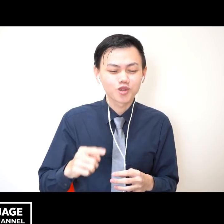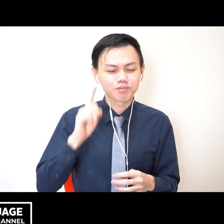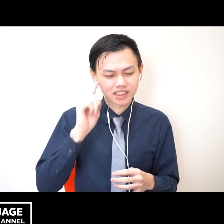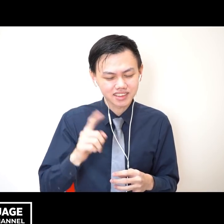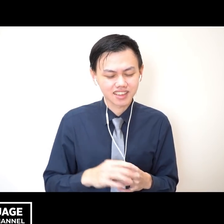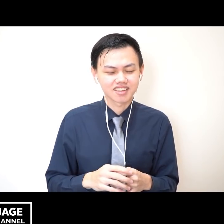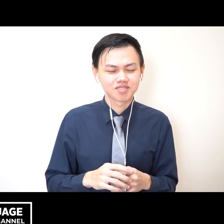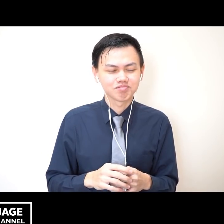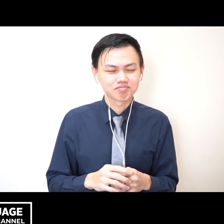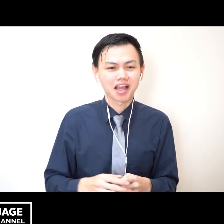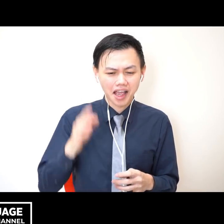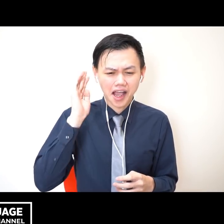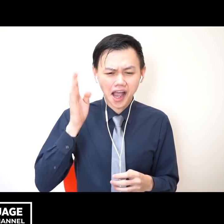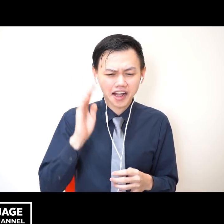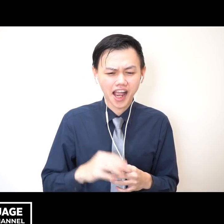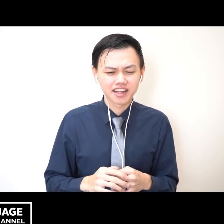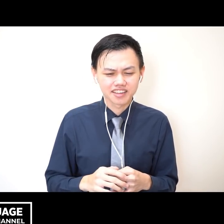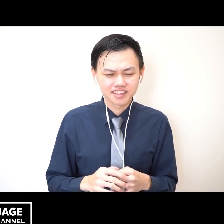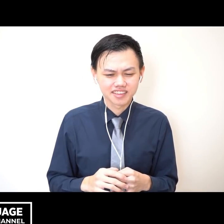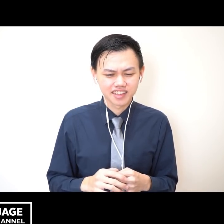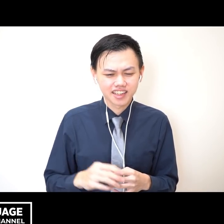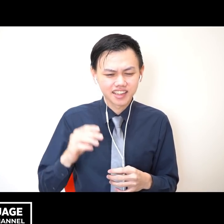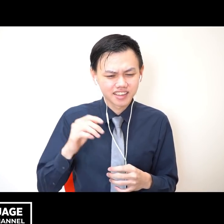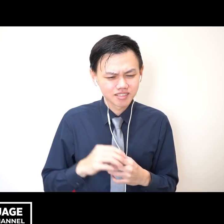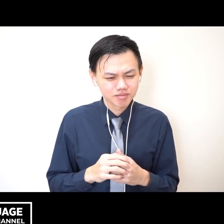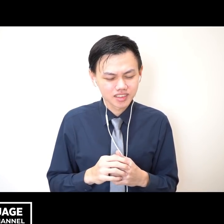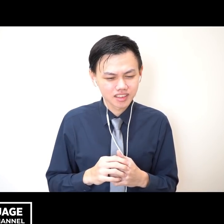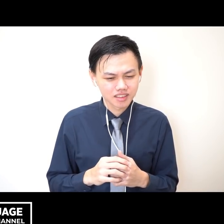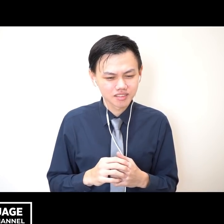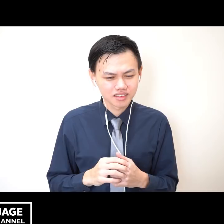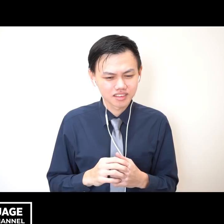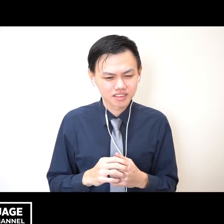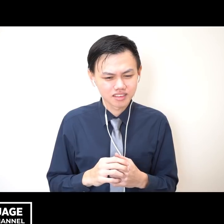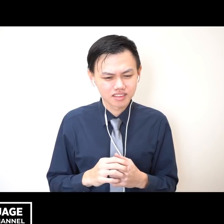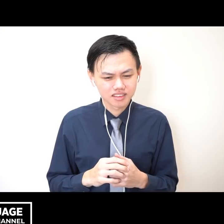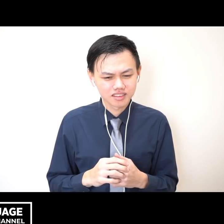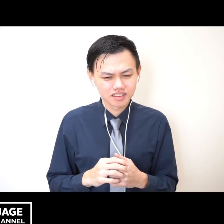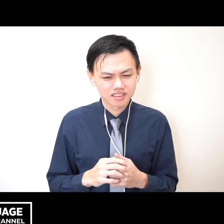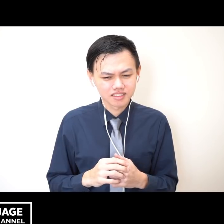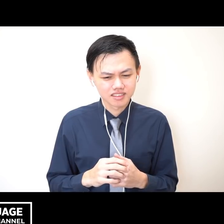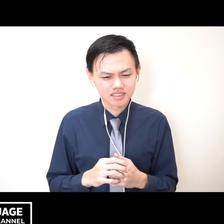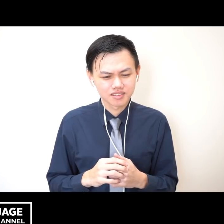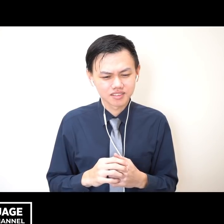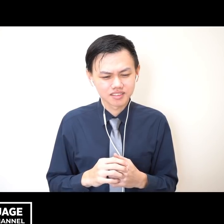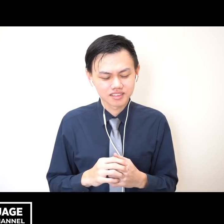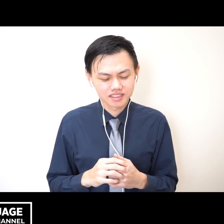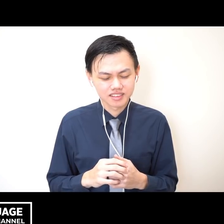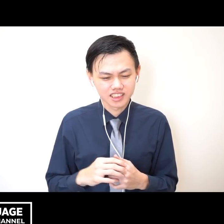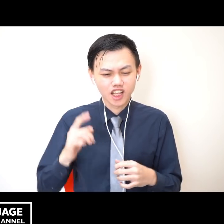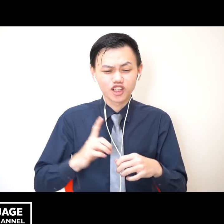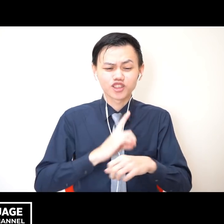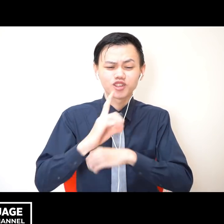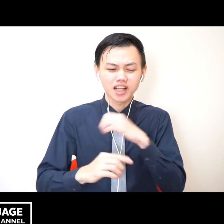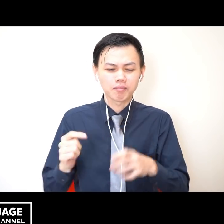seperti saat ini di seluruh dunia, pertanyaan saya adalah seberapa kuatkah fondasi saudara dan saya? Seberapa